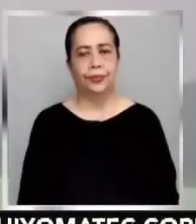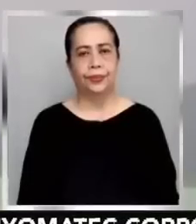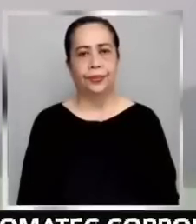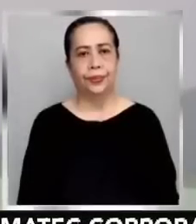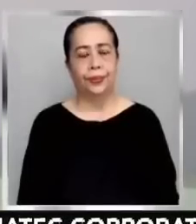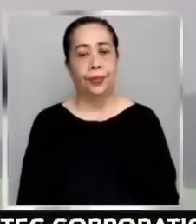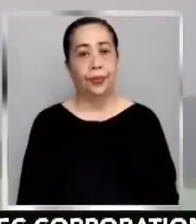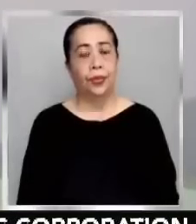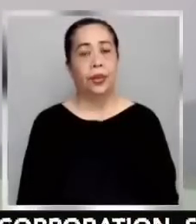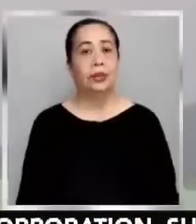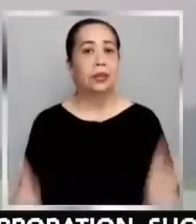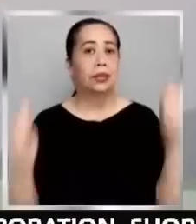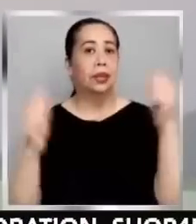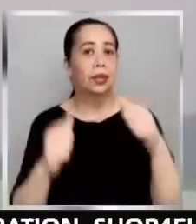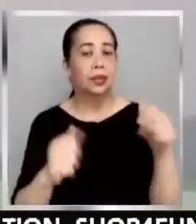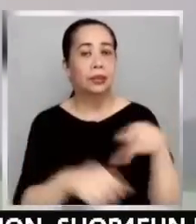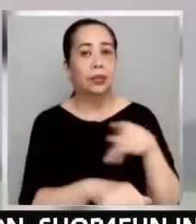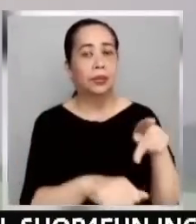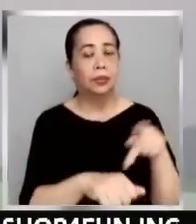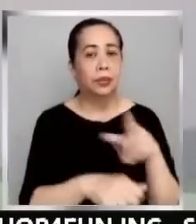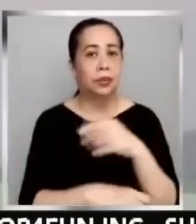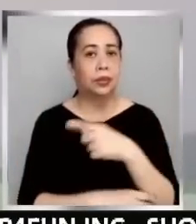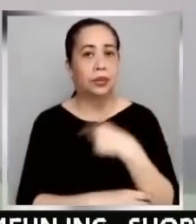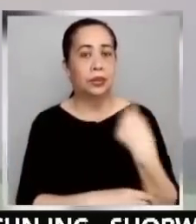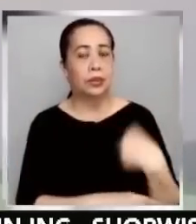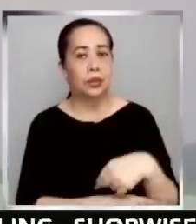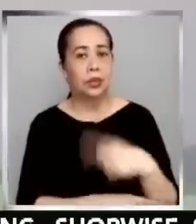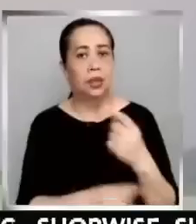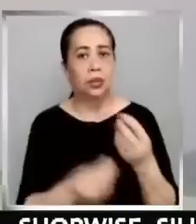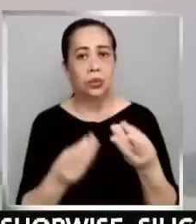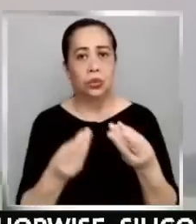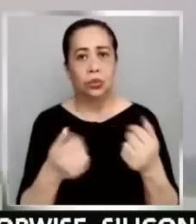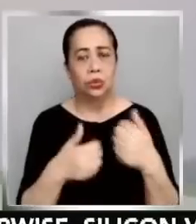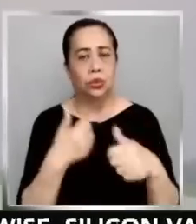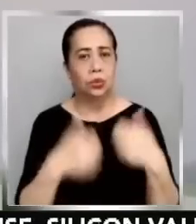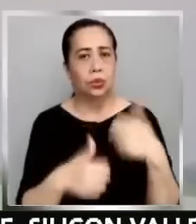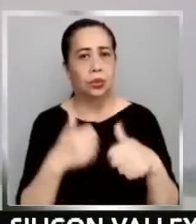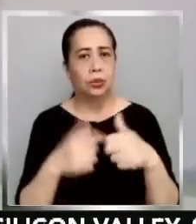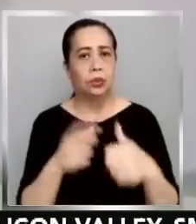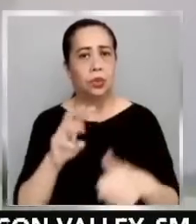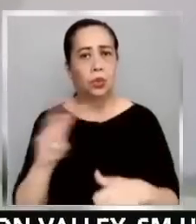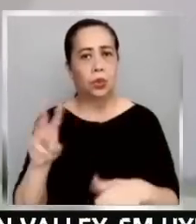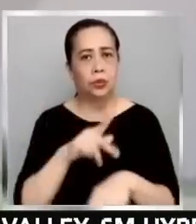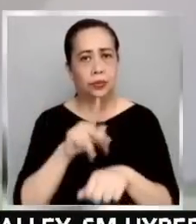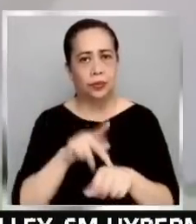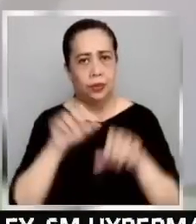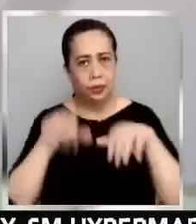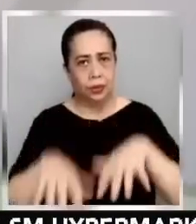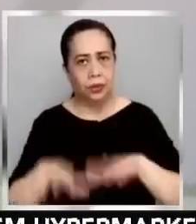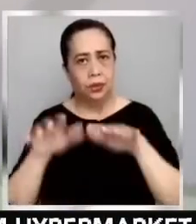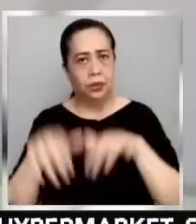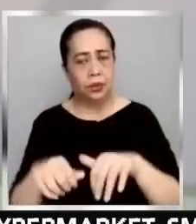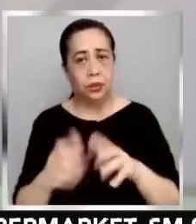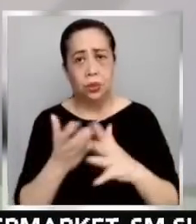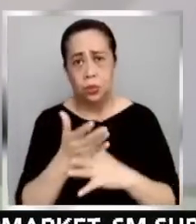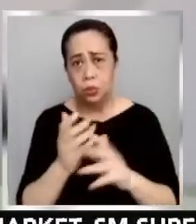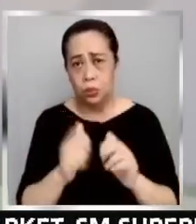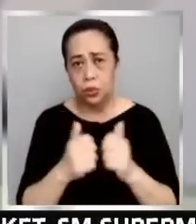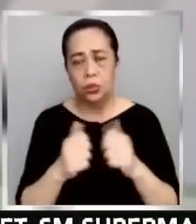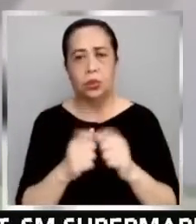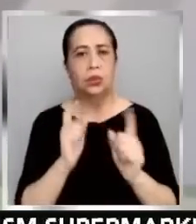Nagkasundo ang Pilipinas at China. Narisolbahin ang mga gusot sa West Philippine Sea sa pamamagitan ng dialogo